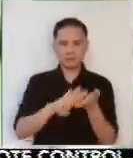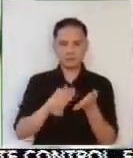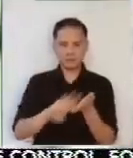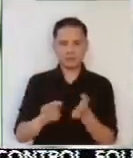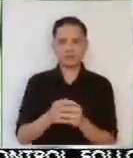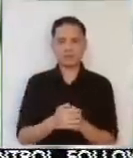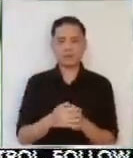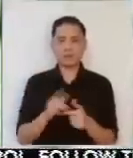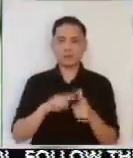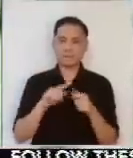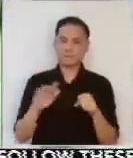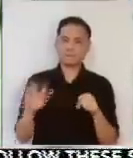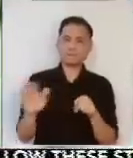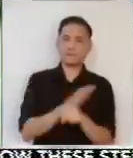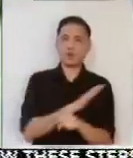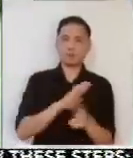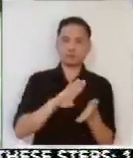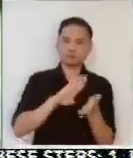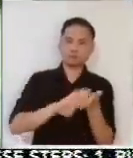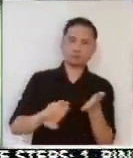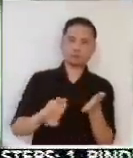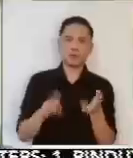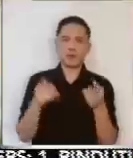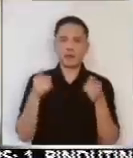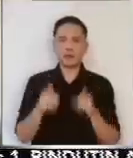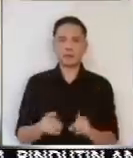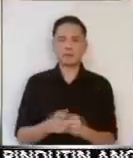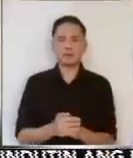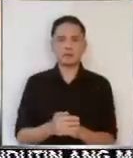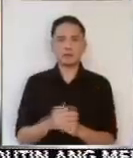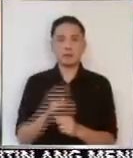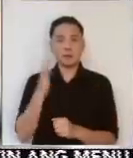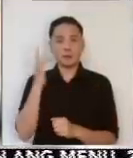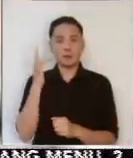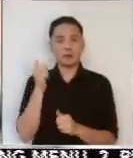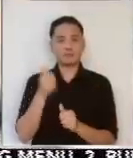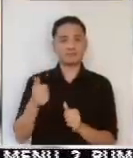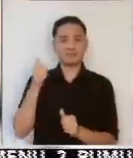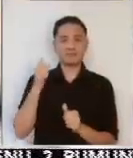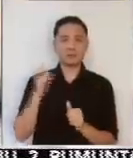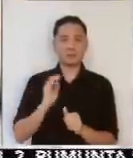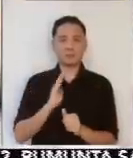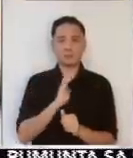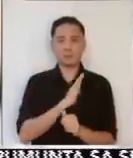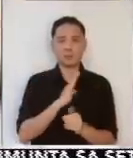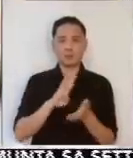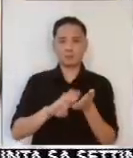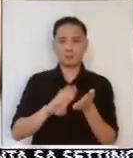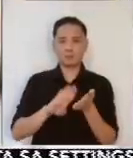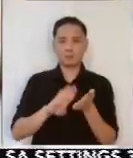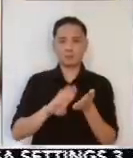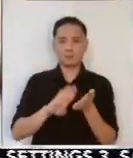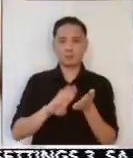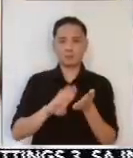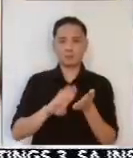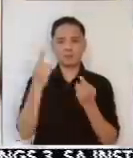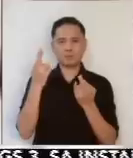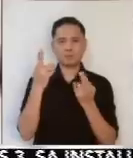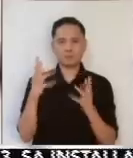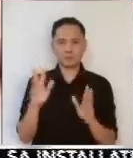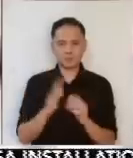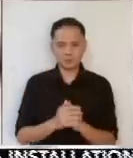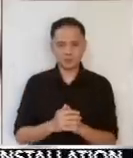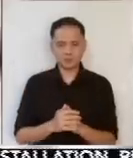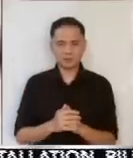pardon matapos itong irekomenda ng Board of Pardons and Parole. Ang 1987 Constitution na nagbibigay ng isang pangulo ng kapangyarihan magbigay